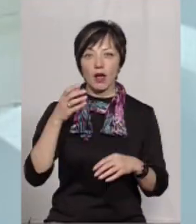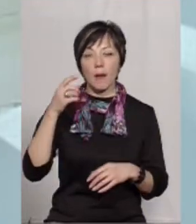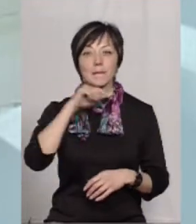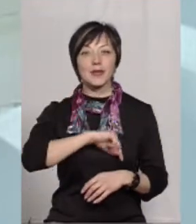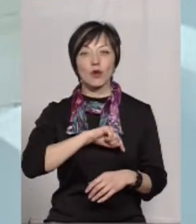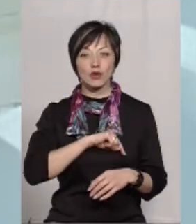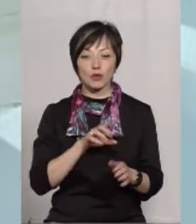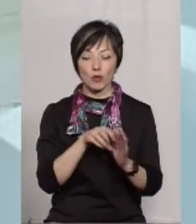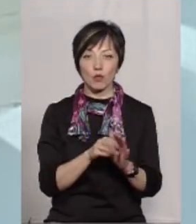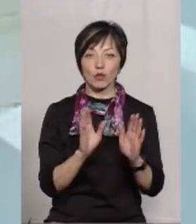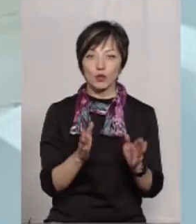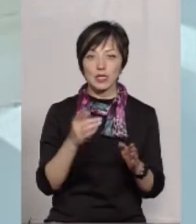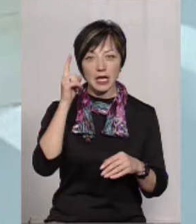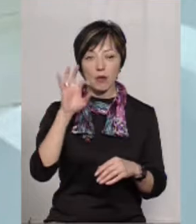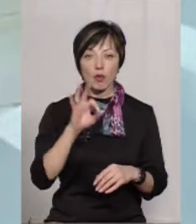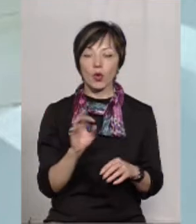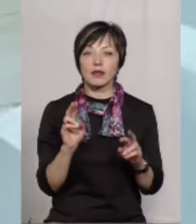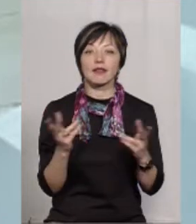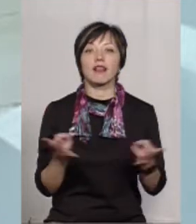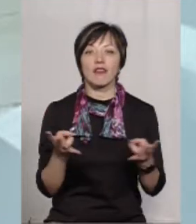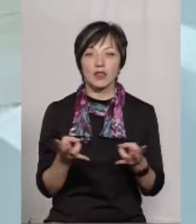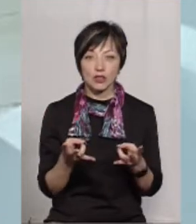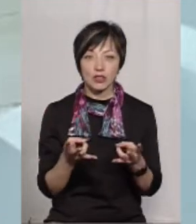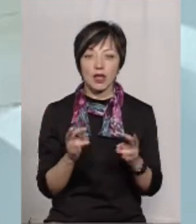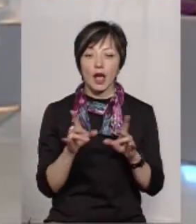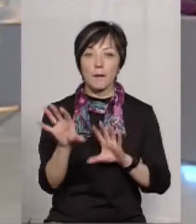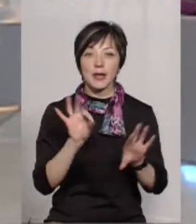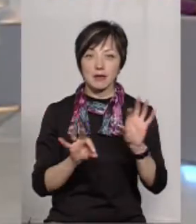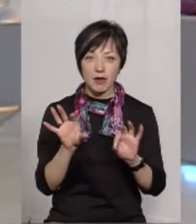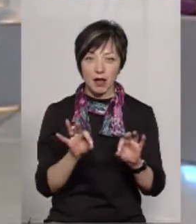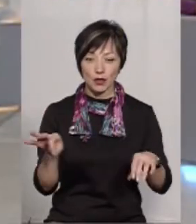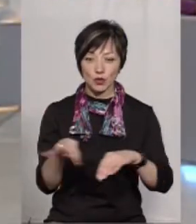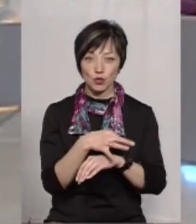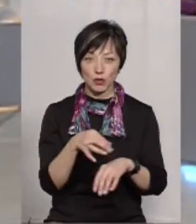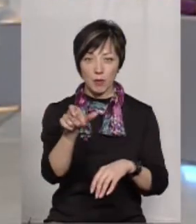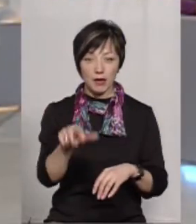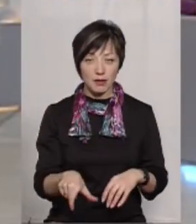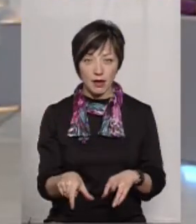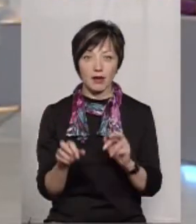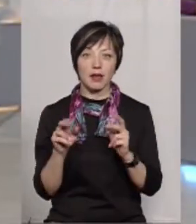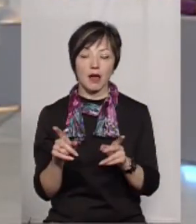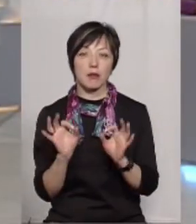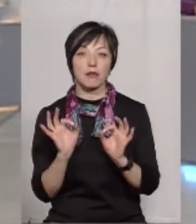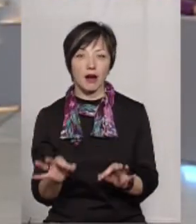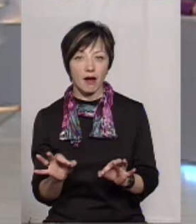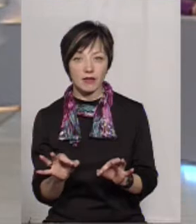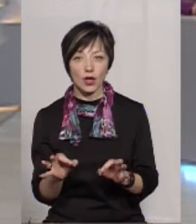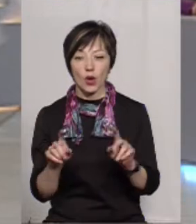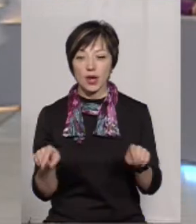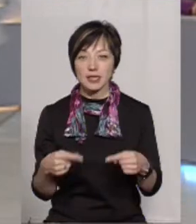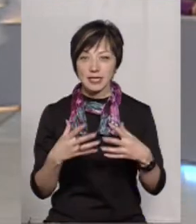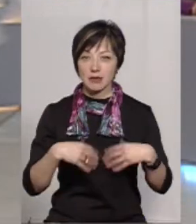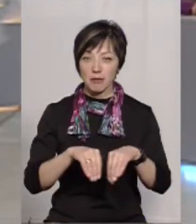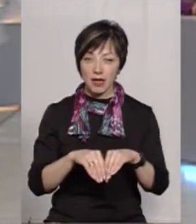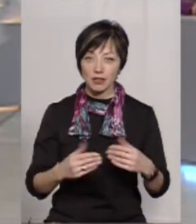компоненту, коли дійсно будуть певні знання про те, навіщо, як підібрати шлюбного партнера, як правильно